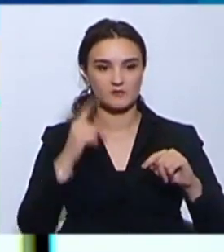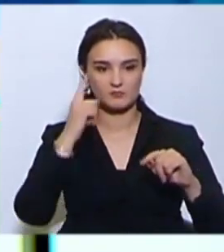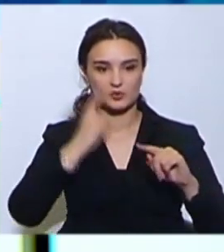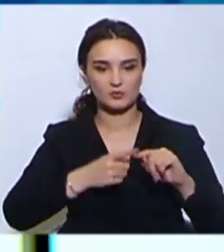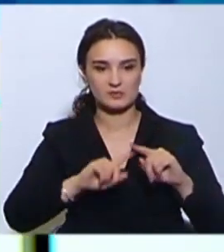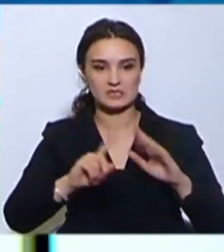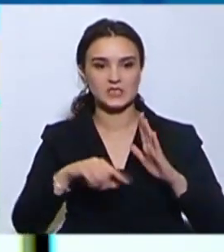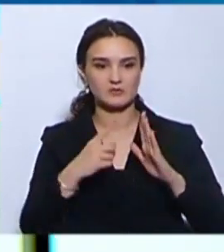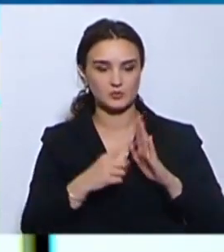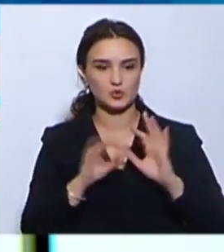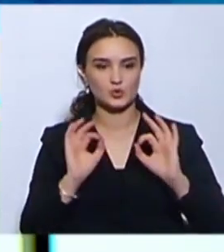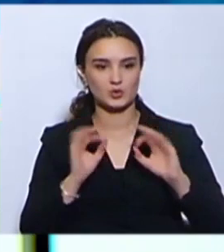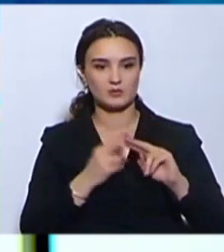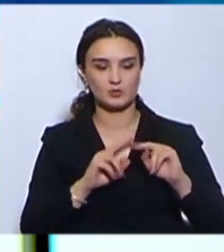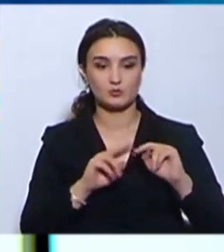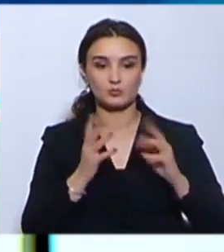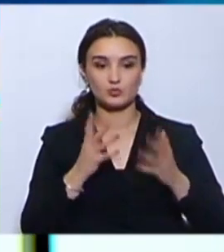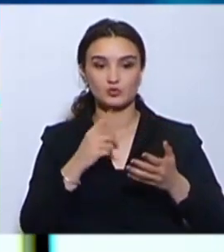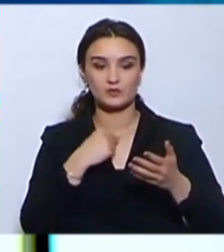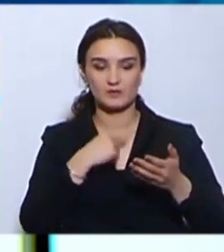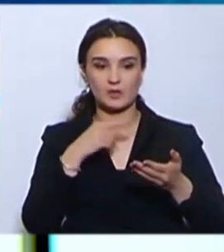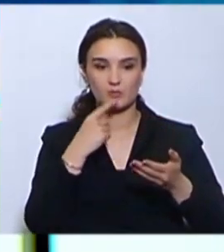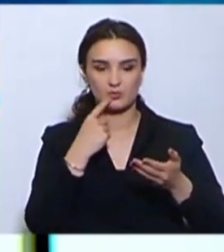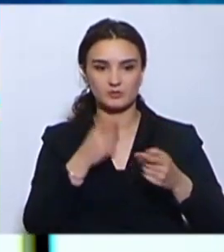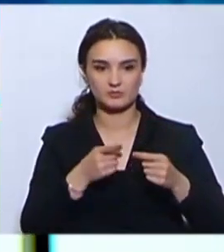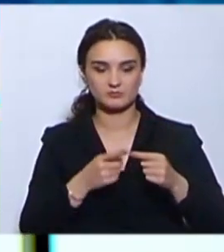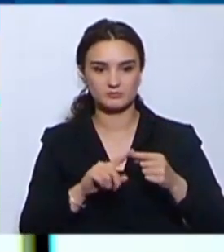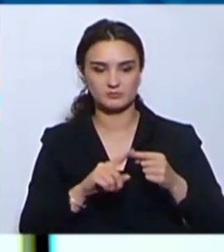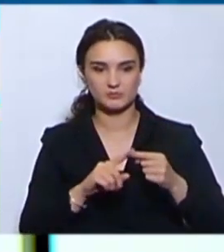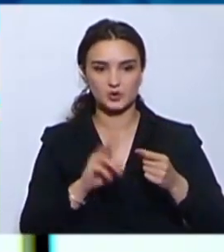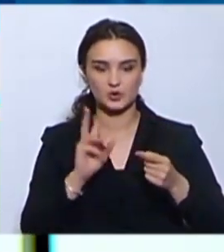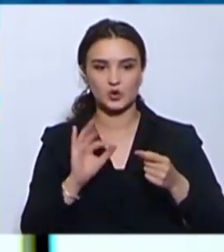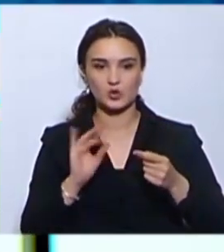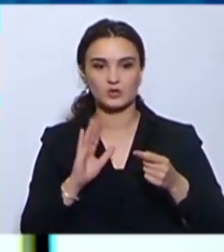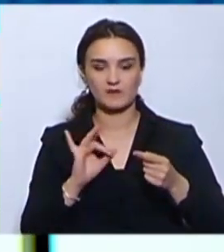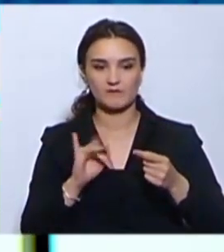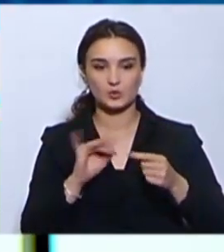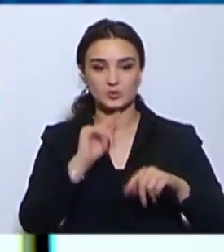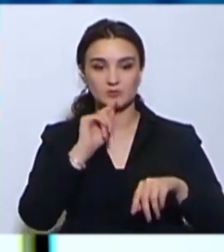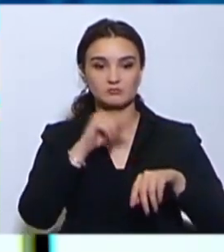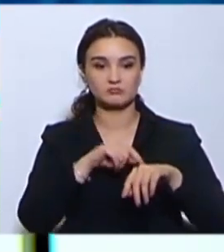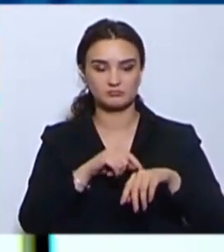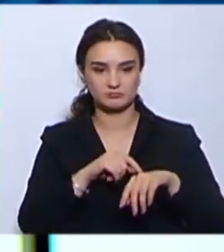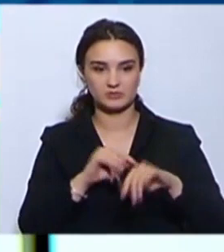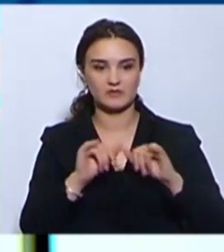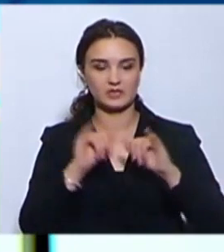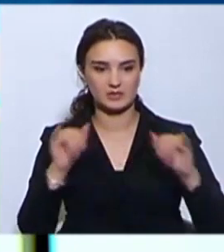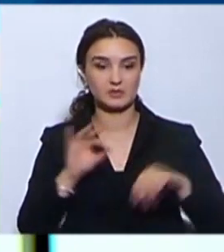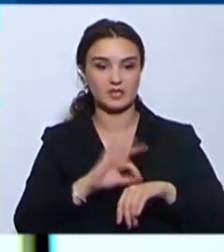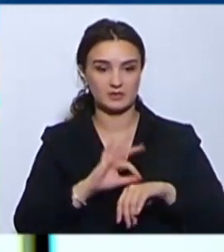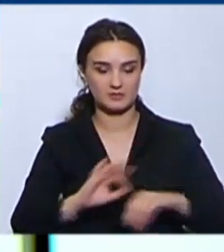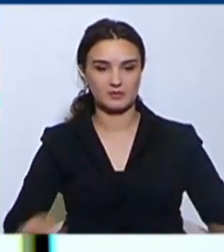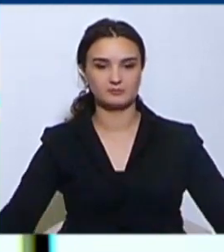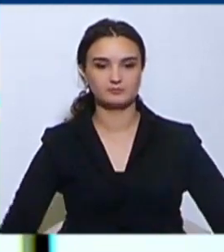ეს კითხვები ლოგიკურია, იმიტომ რომ თუ ჩვენ ვამბობთ, რომ ლორწოვანზე კორონავირუსის მოხვედრის შემთხვევაში განვითარდება